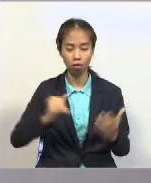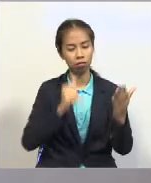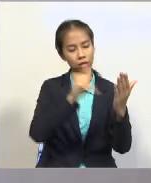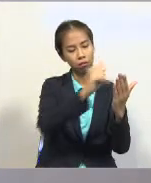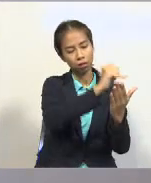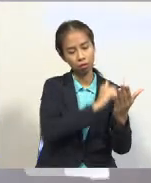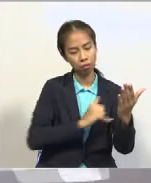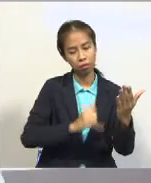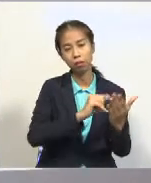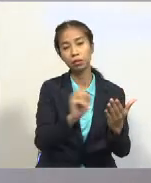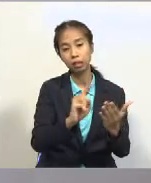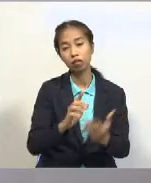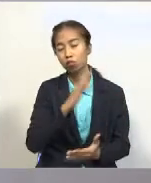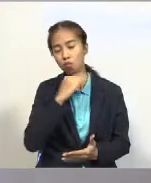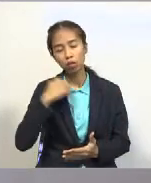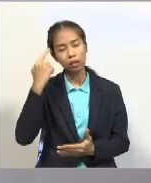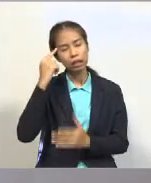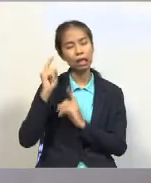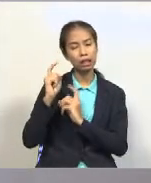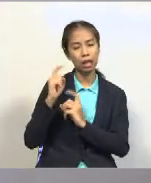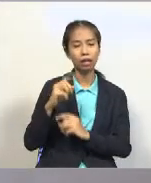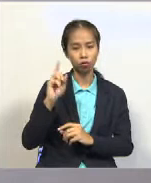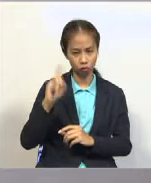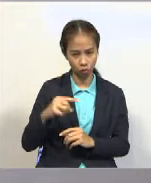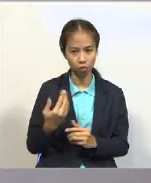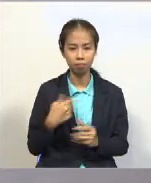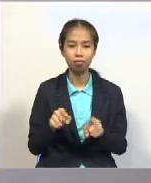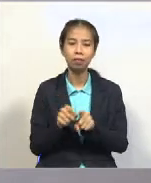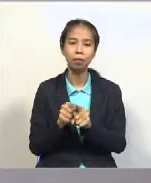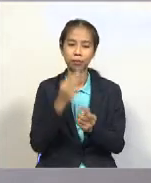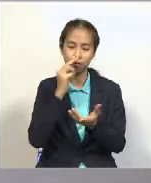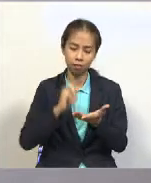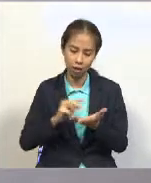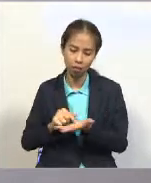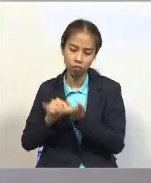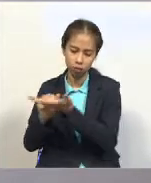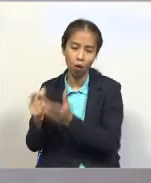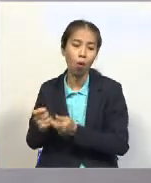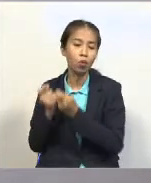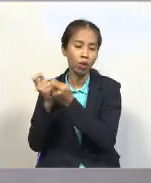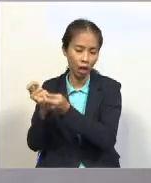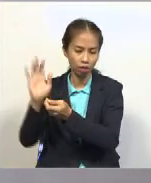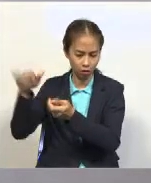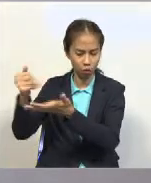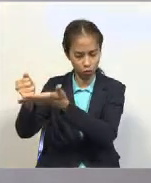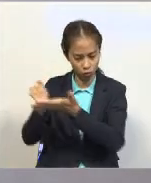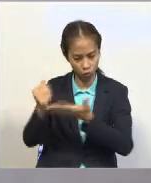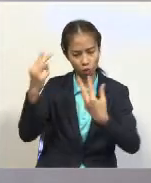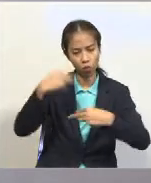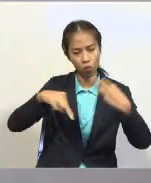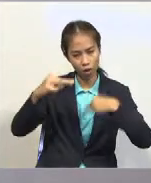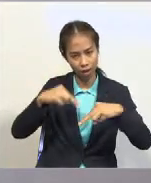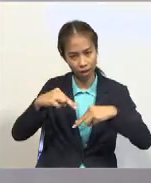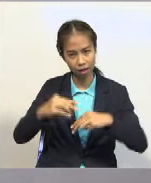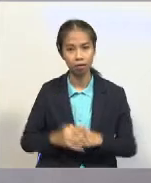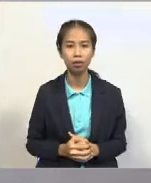ามีอันตรายมีต่างๆก็ทำเรื่องขอไปที่ตำรวจนะขอให้เข้ามาดูแลหน่อยนะเพราะว่ามันไม่ใช่ภารกิ